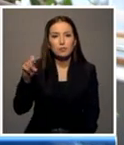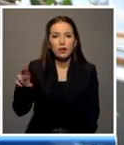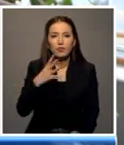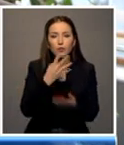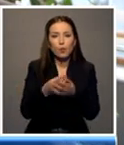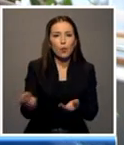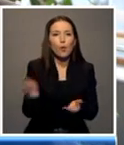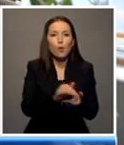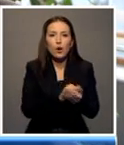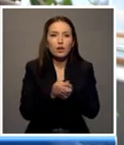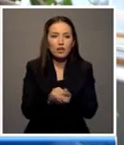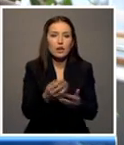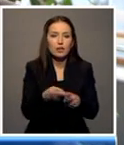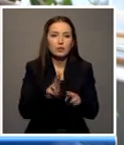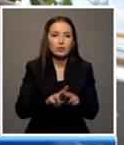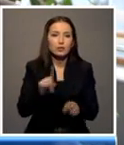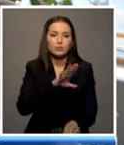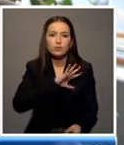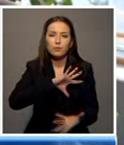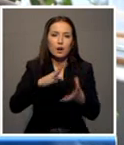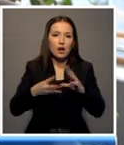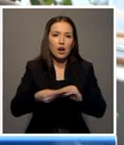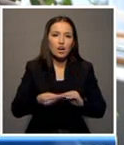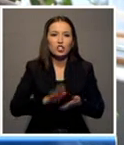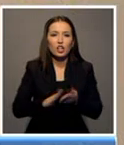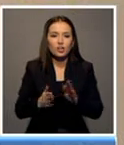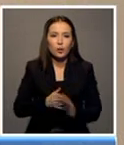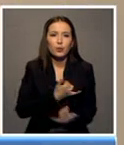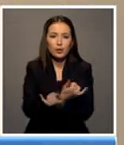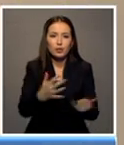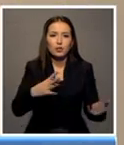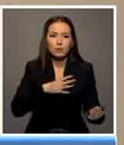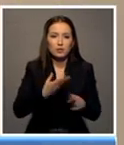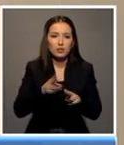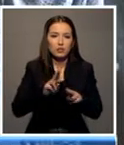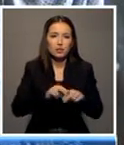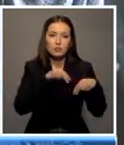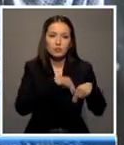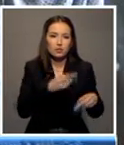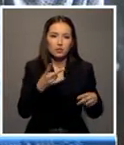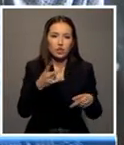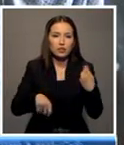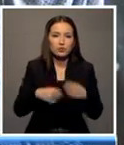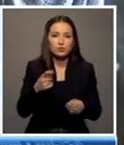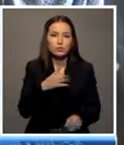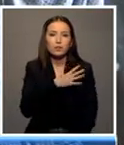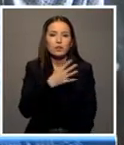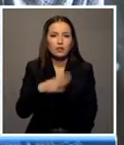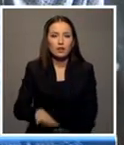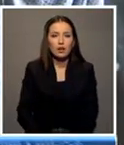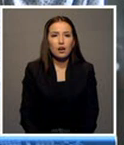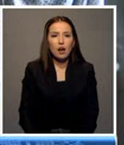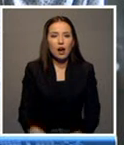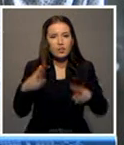ортақ мәмілеге келуіне қолынан келген бар жағдайды жасады. Енді осы еңбек еш кетпеуі керек. Астана процесі халықаралық